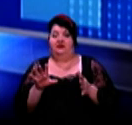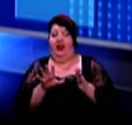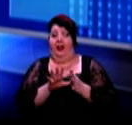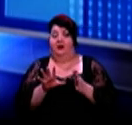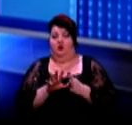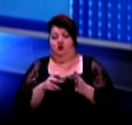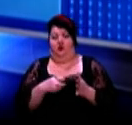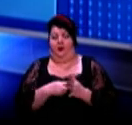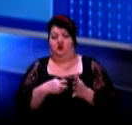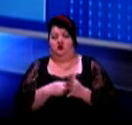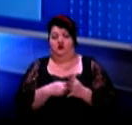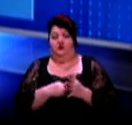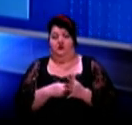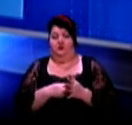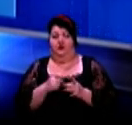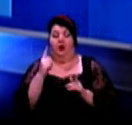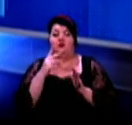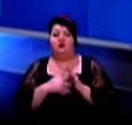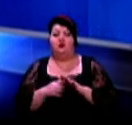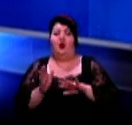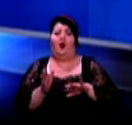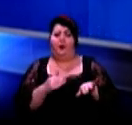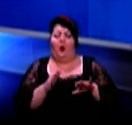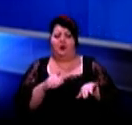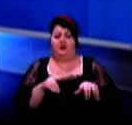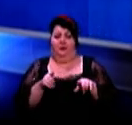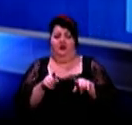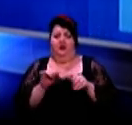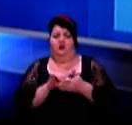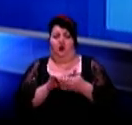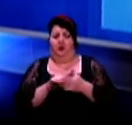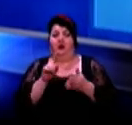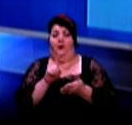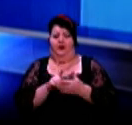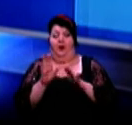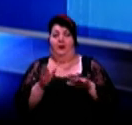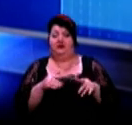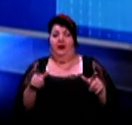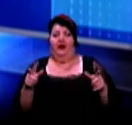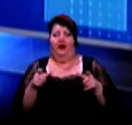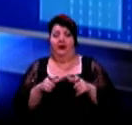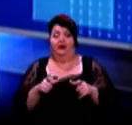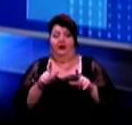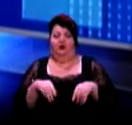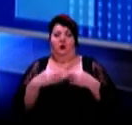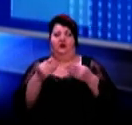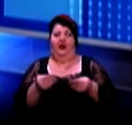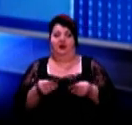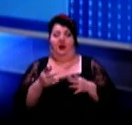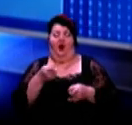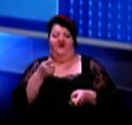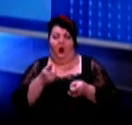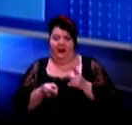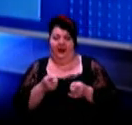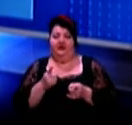пошту. Зрозуміло, що потім ці документи повинні будуть після карантину надані в